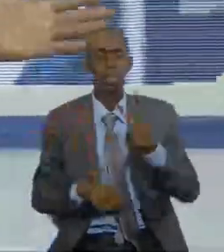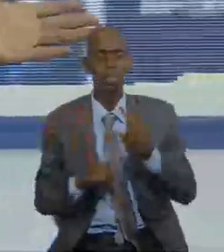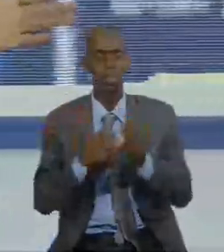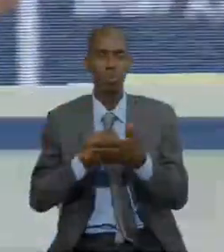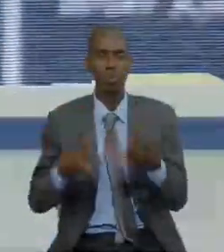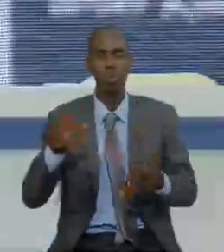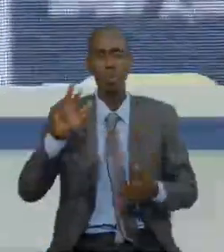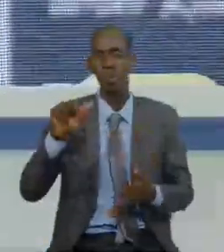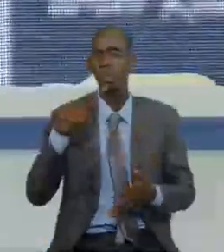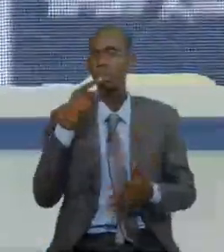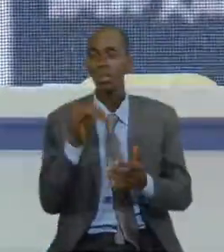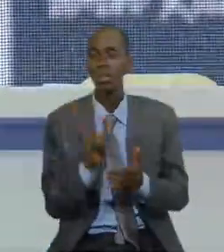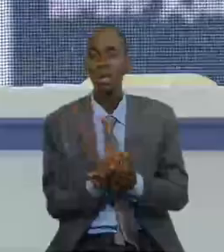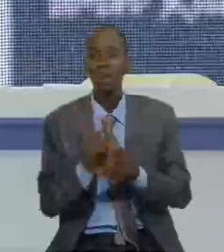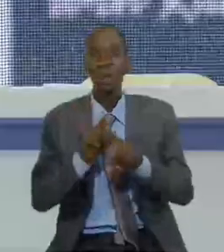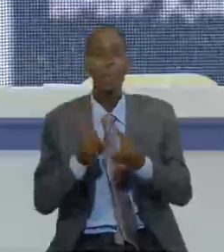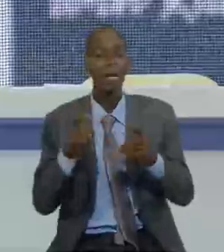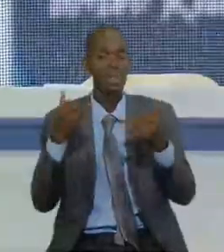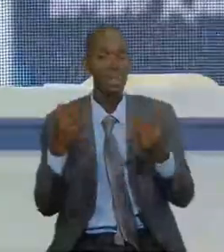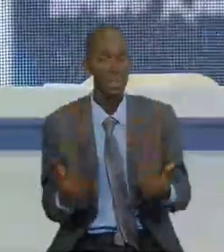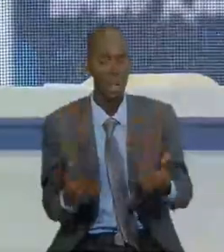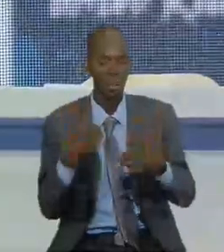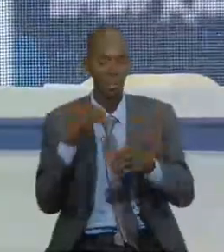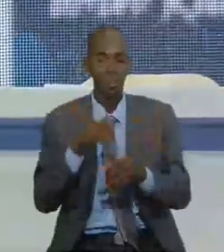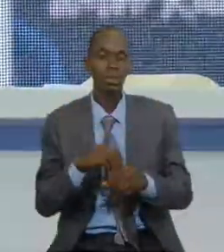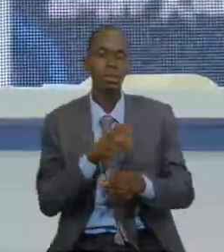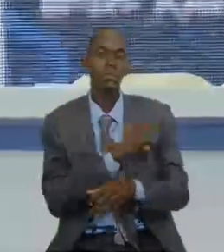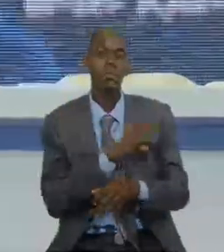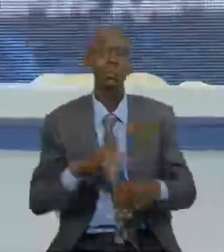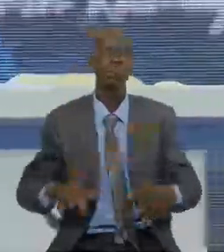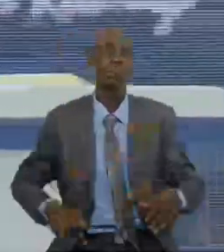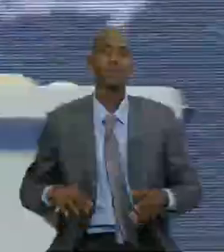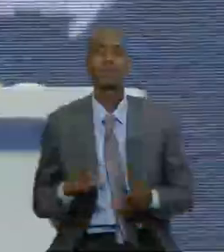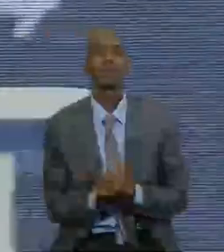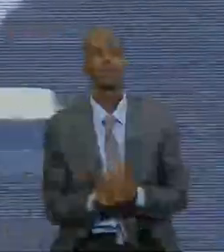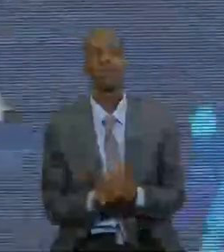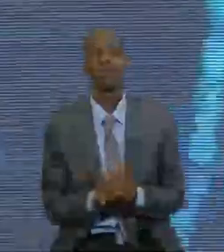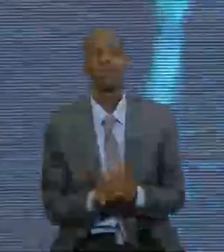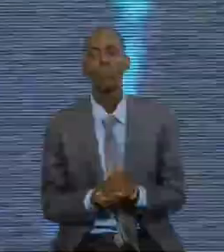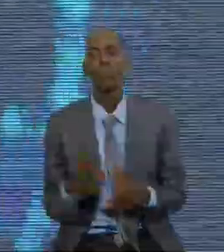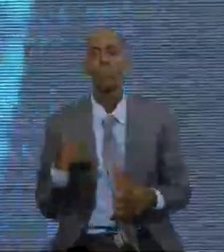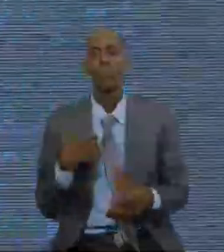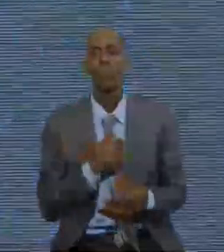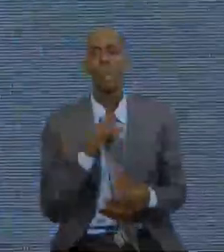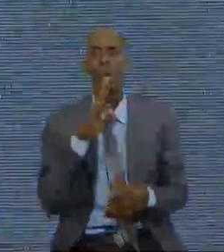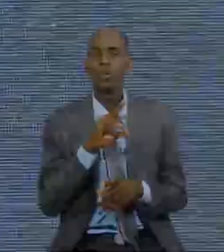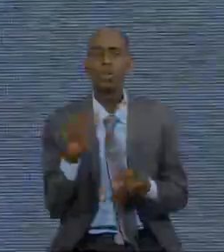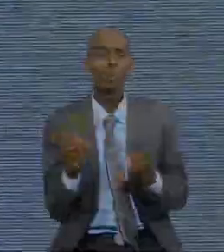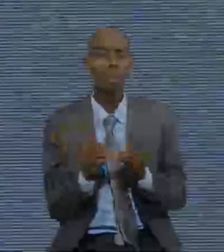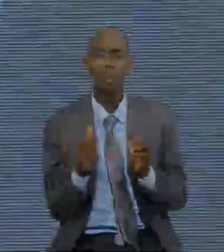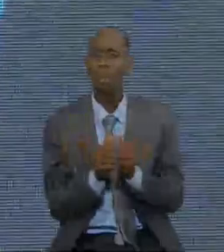il devait être dit maintenant en Christ